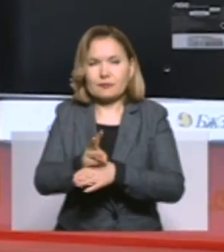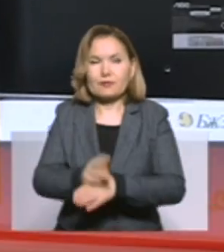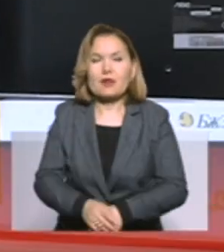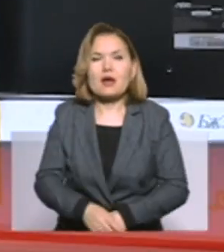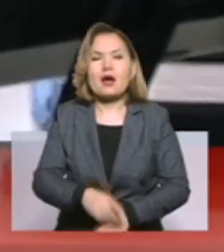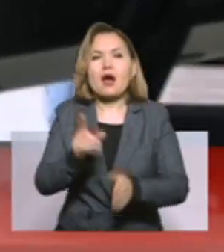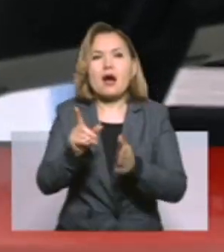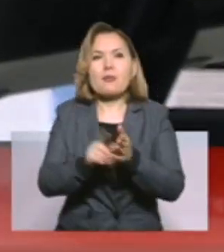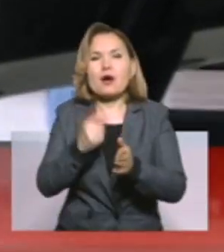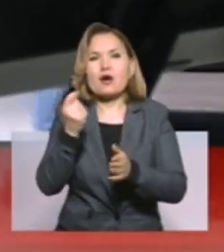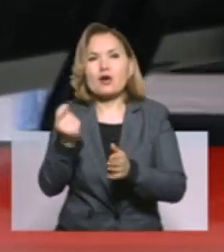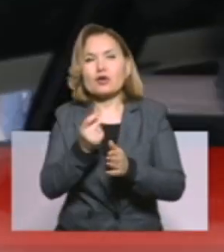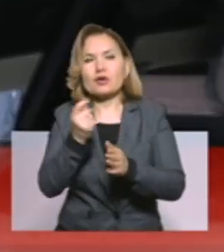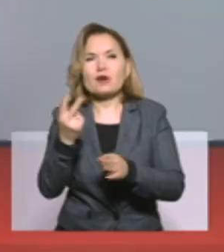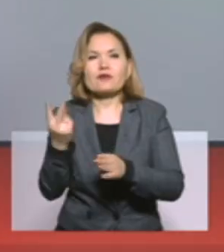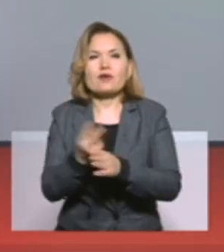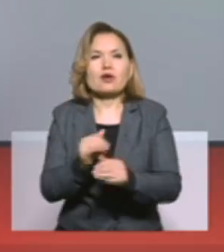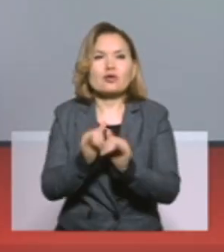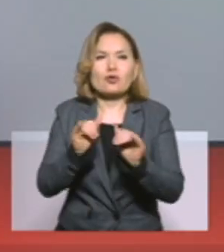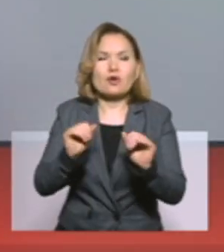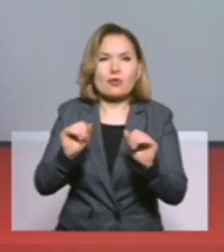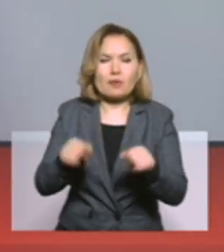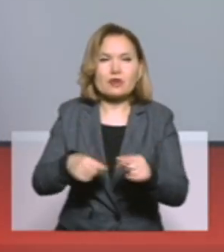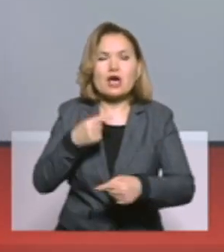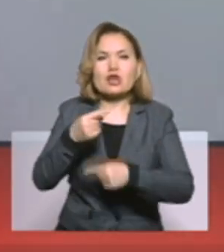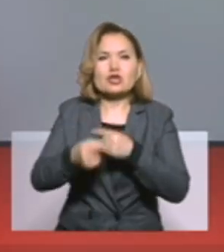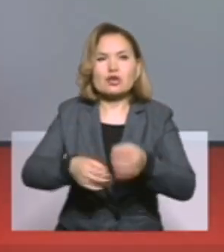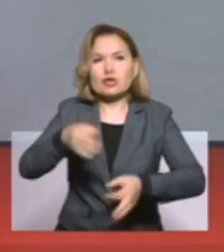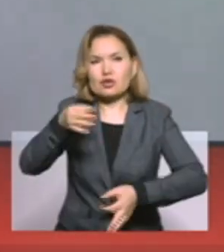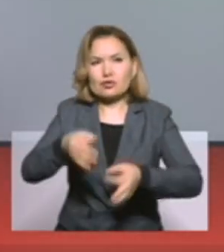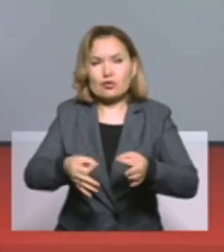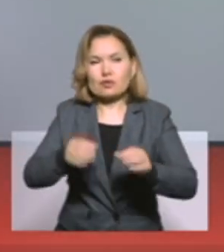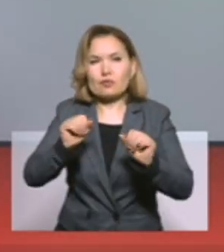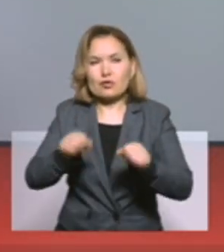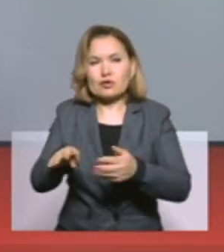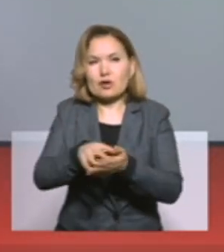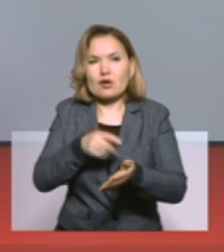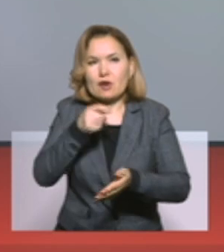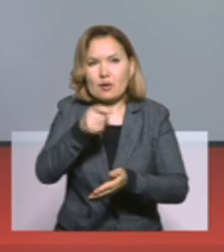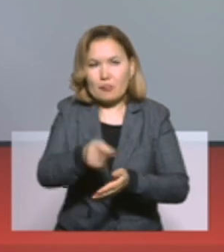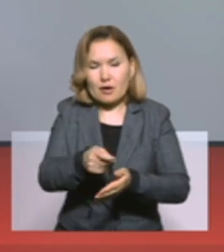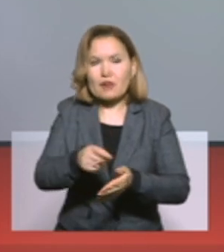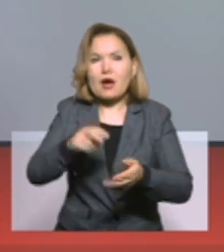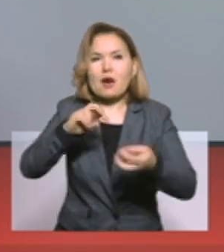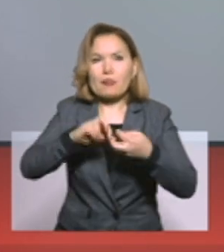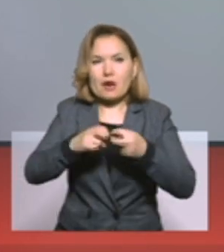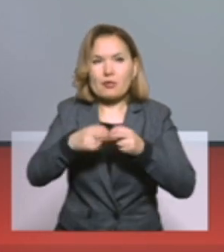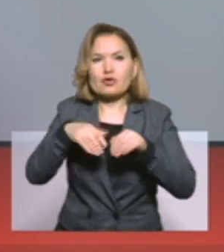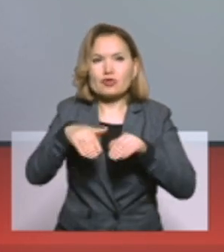Мардымсыз зейнетақыны көбейтіп алуға болады. Сот арқылы шешу керек деп,